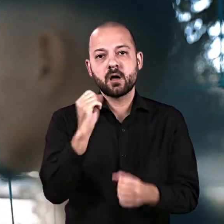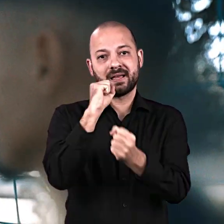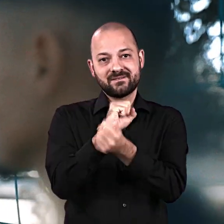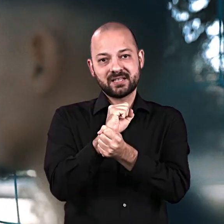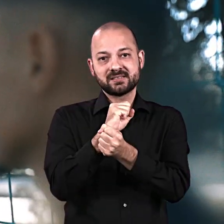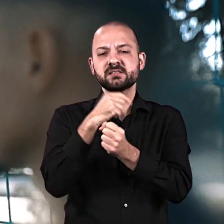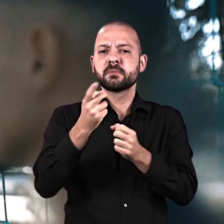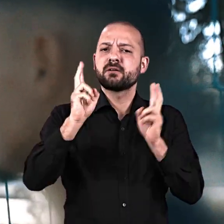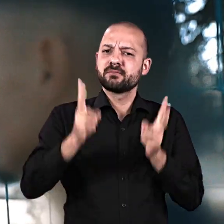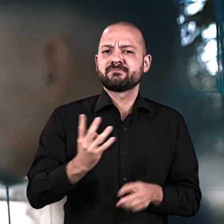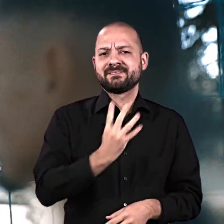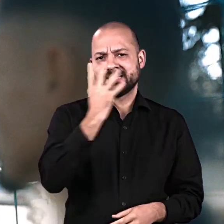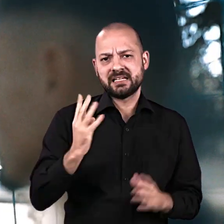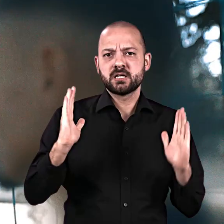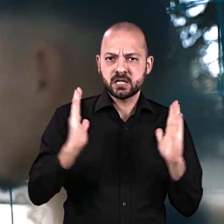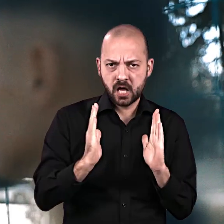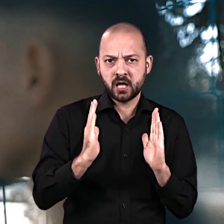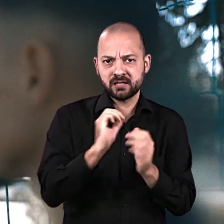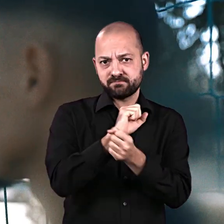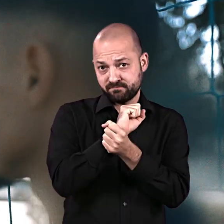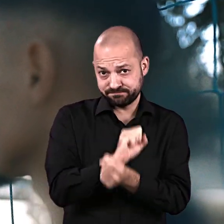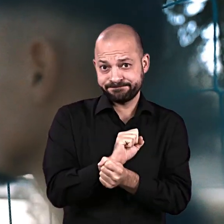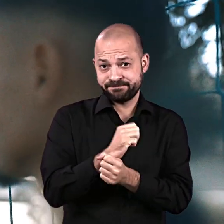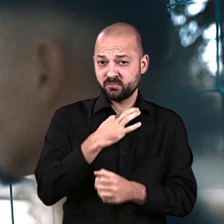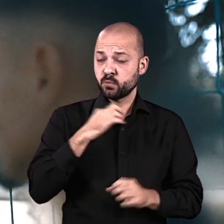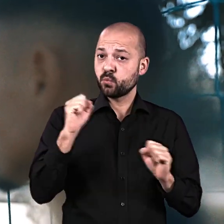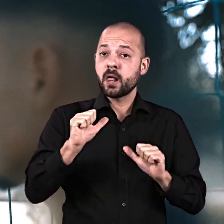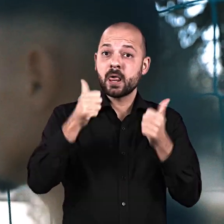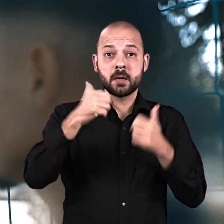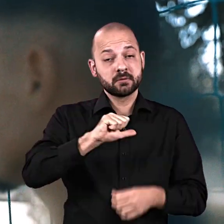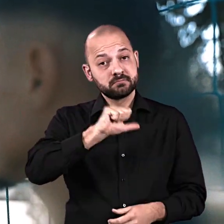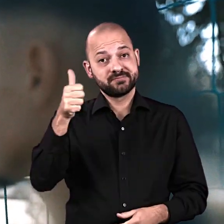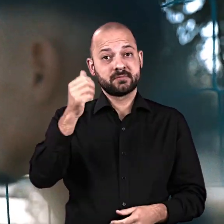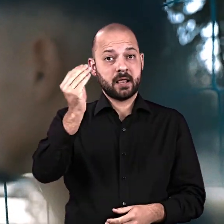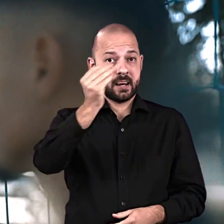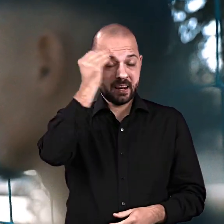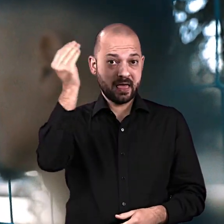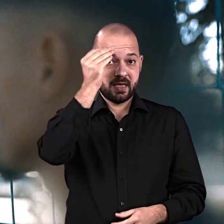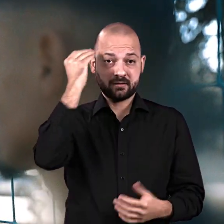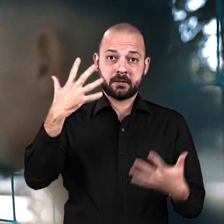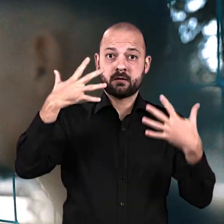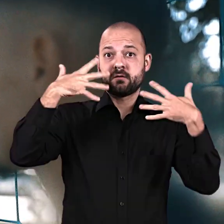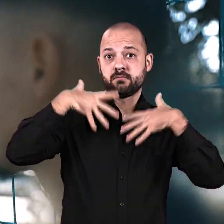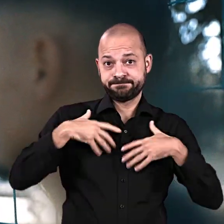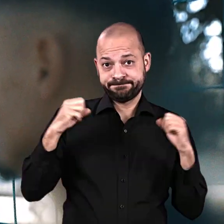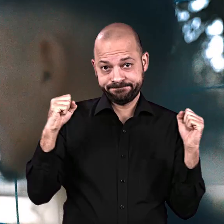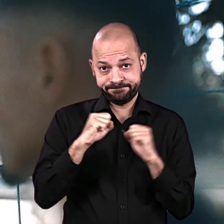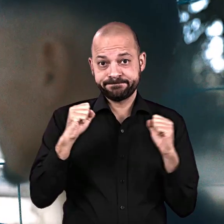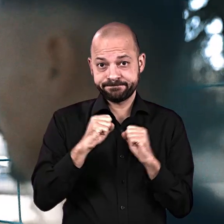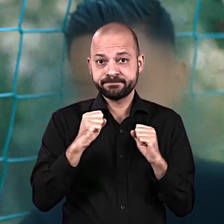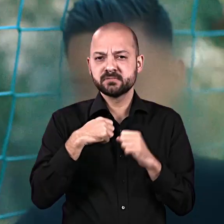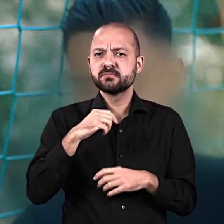und habe 5,5 Jahre bekommen. Ich saß davon 4 Jahre im Gefängnis. Es war auf jeden Fall die größte Lehre